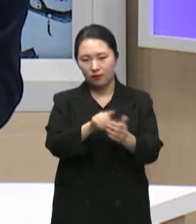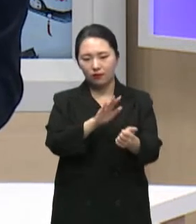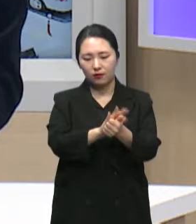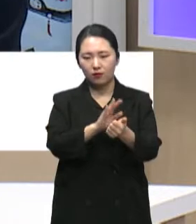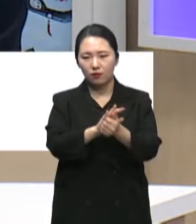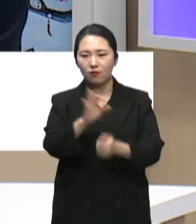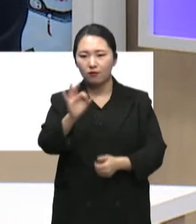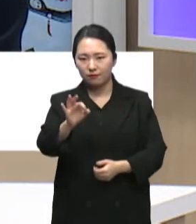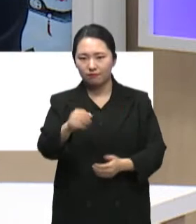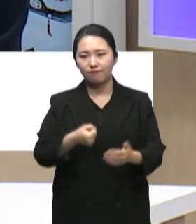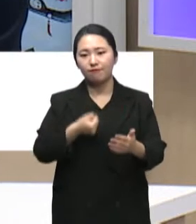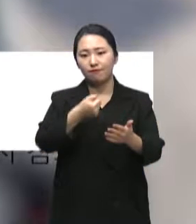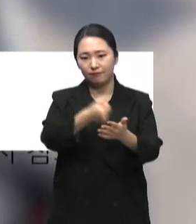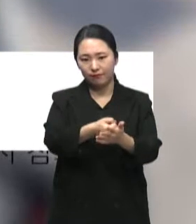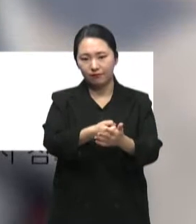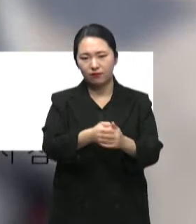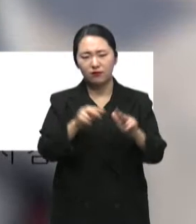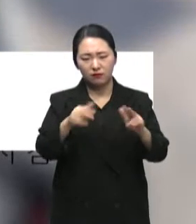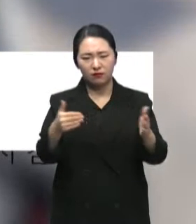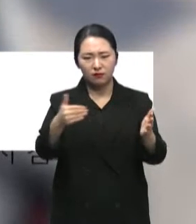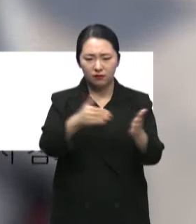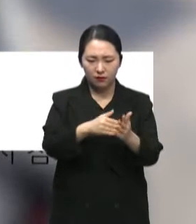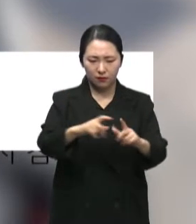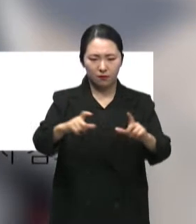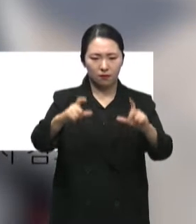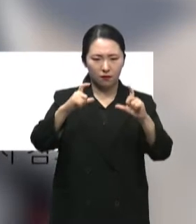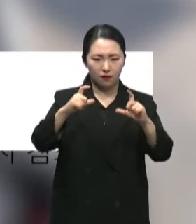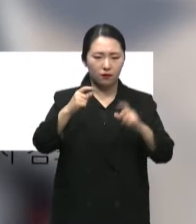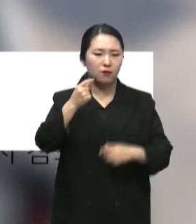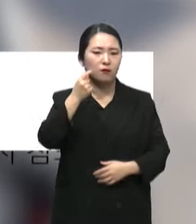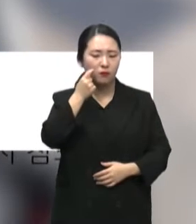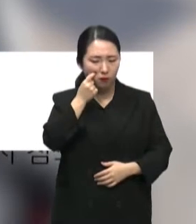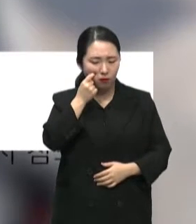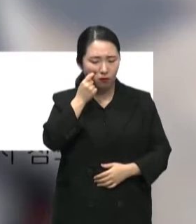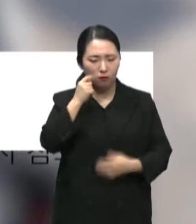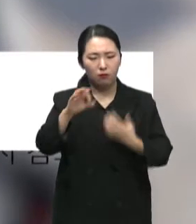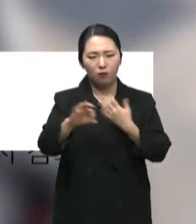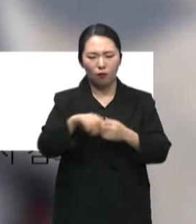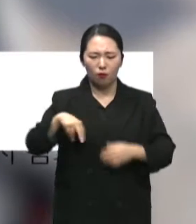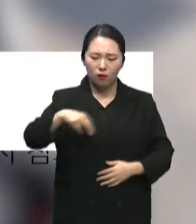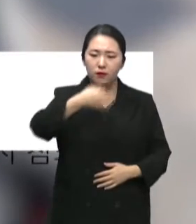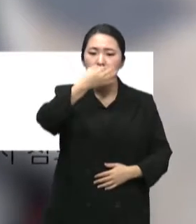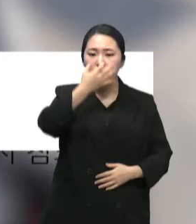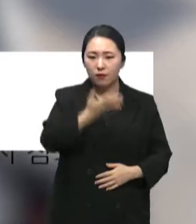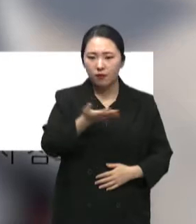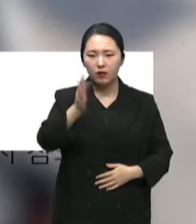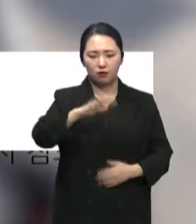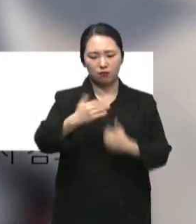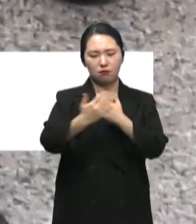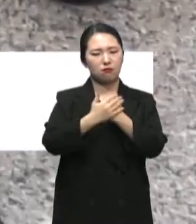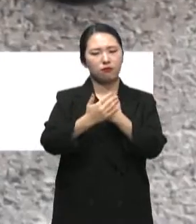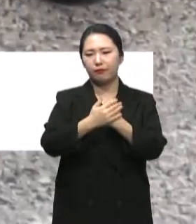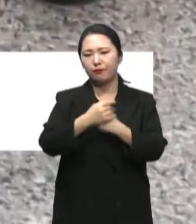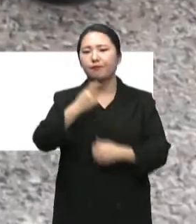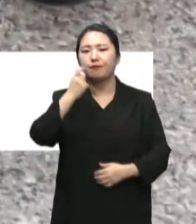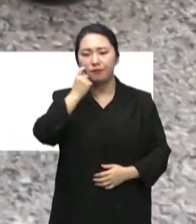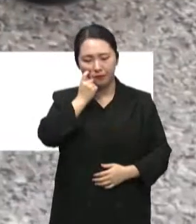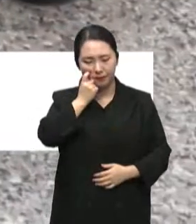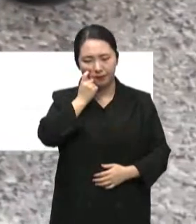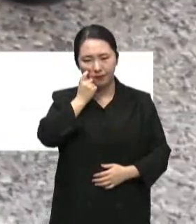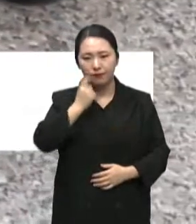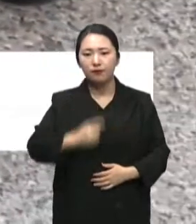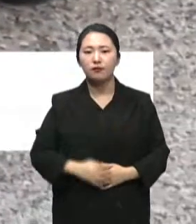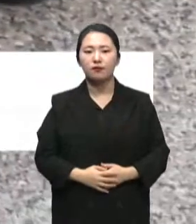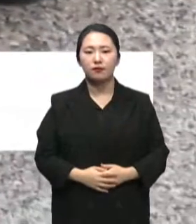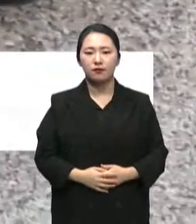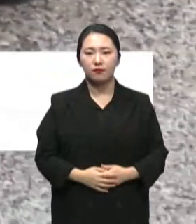지금까지 장기요양 등급 의 판정을 받으면 거동이 불편 하더라도 급여 대상에서 제외돼 보행기를 구입비를